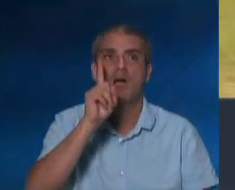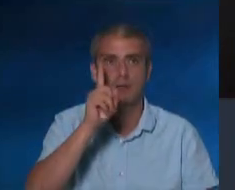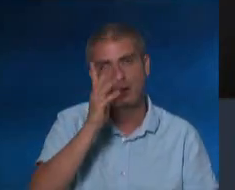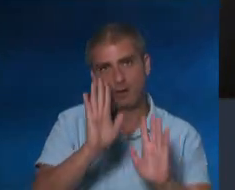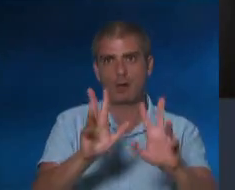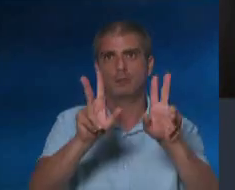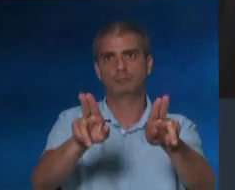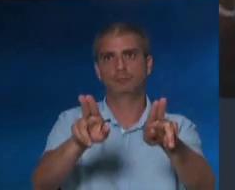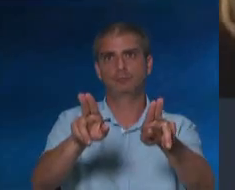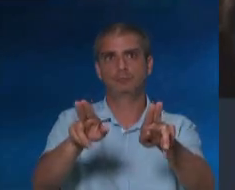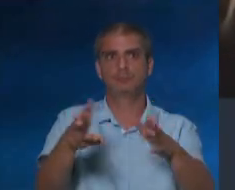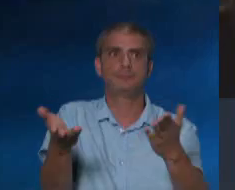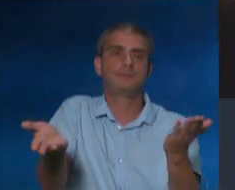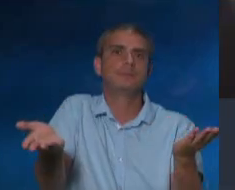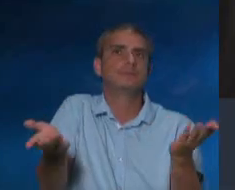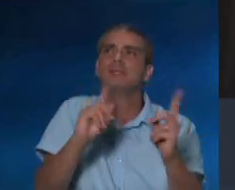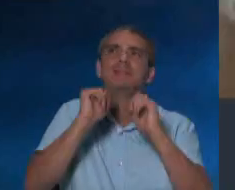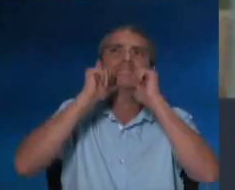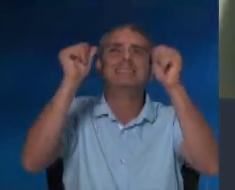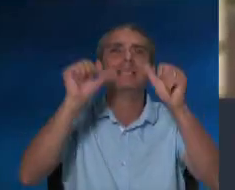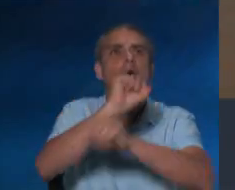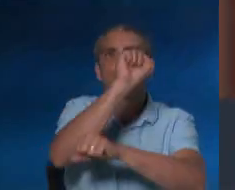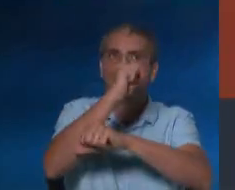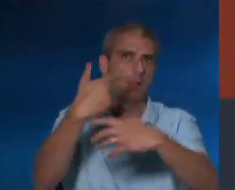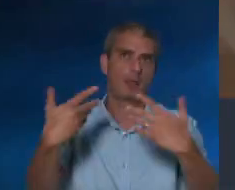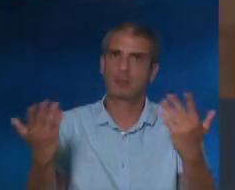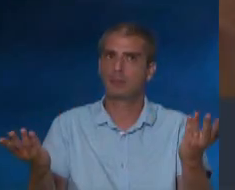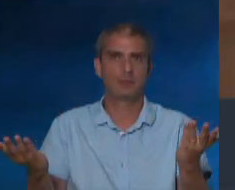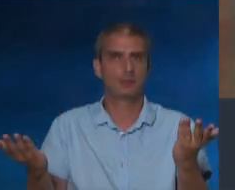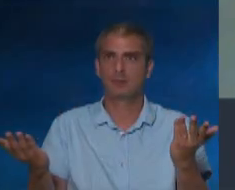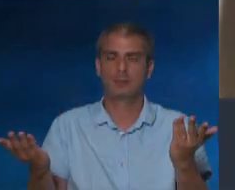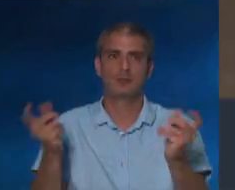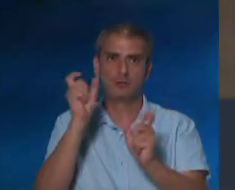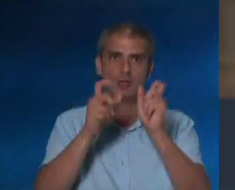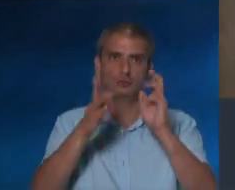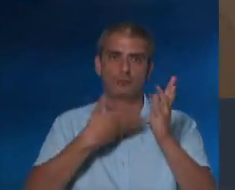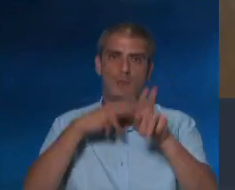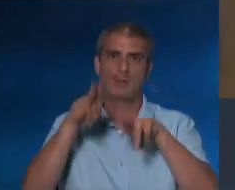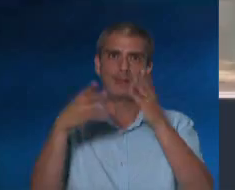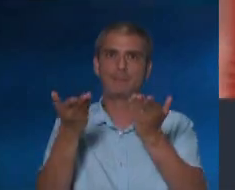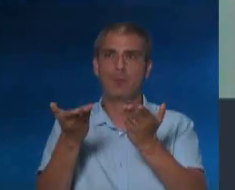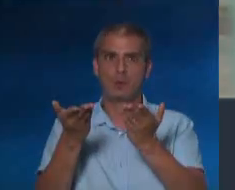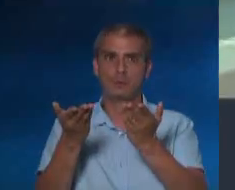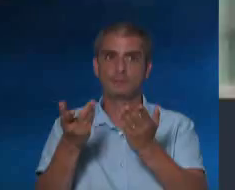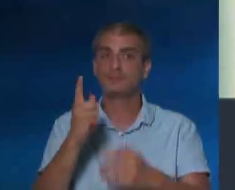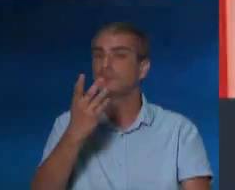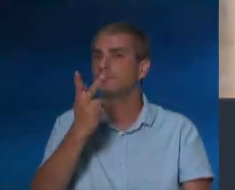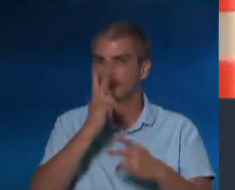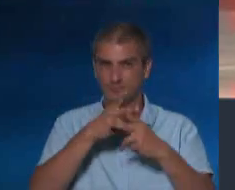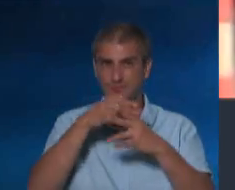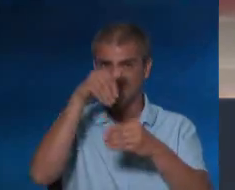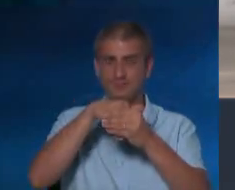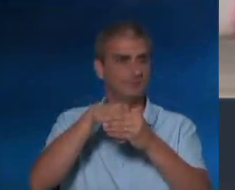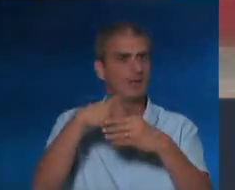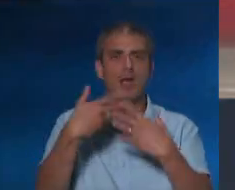ככה. אבל פה אין מי שיצעק את צעקתם של המטופלים. לפגועים המאושפזים